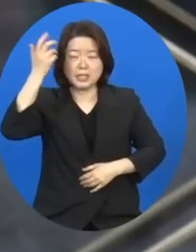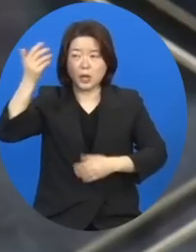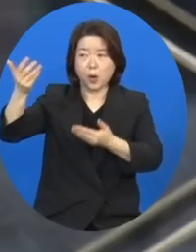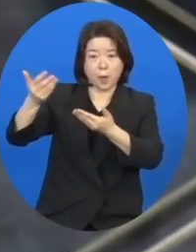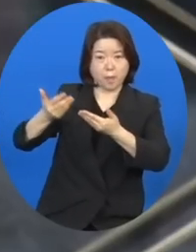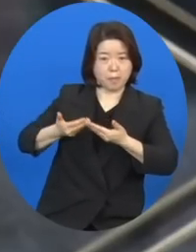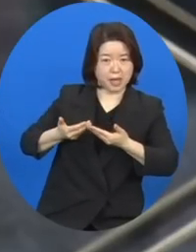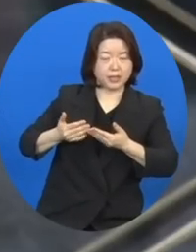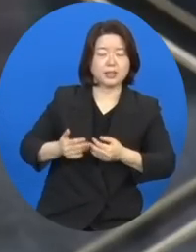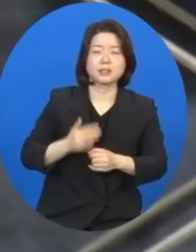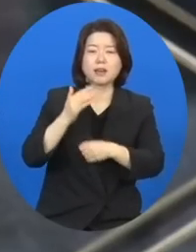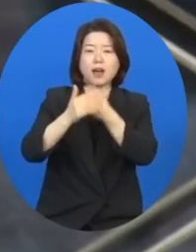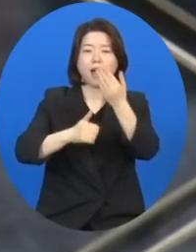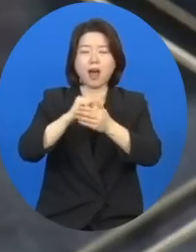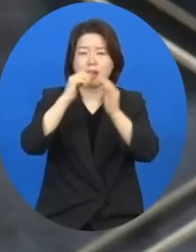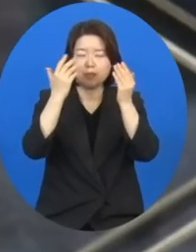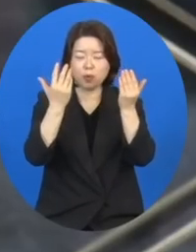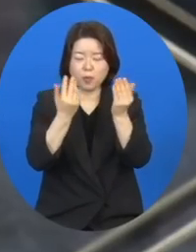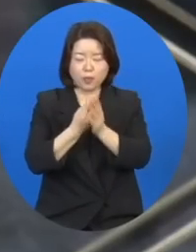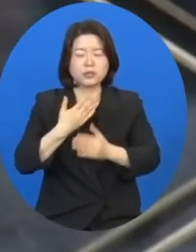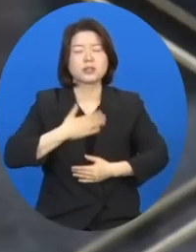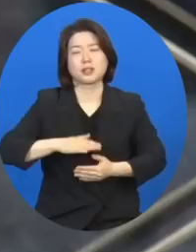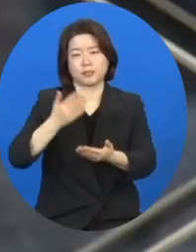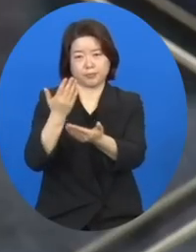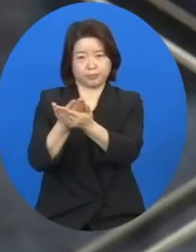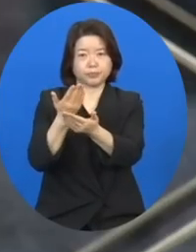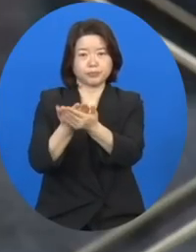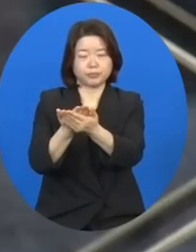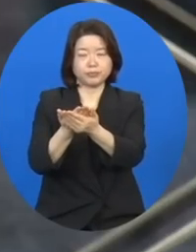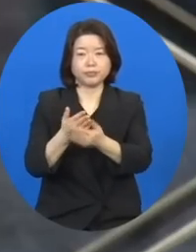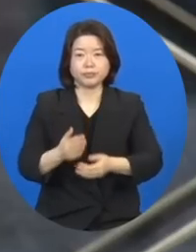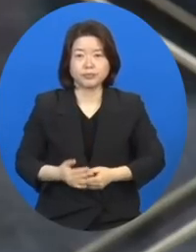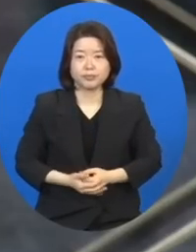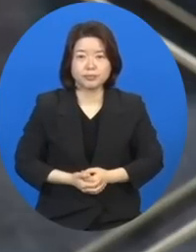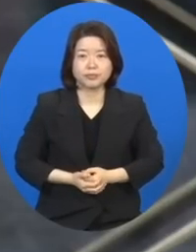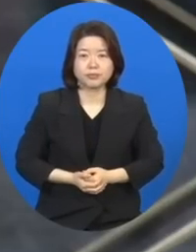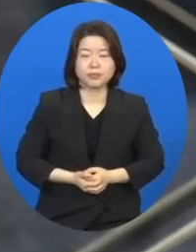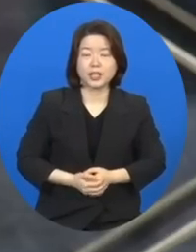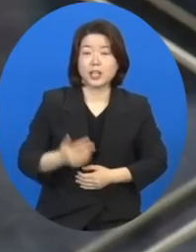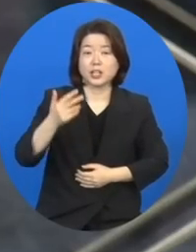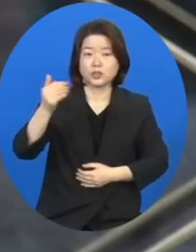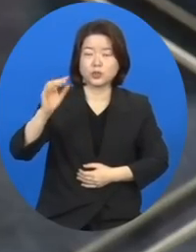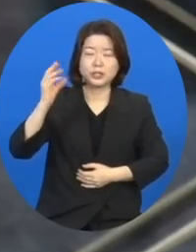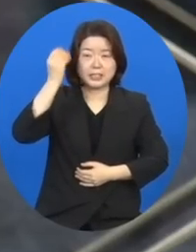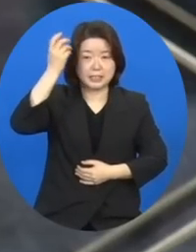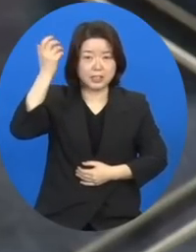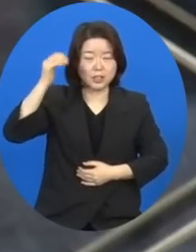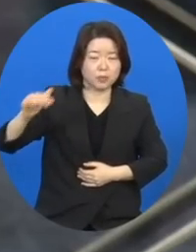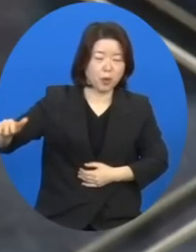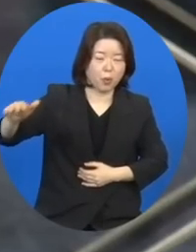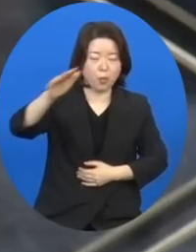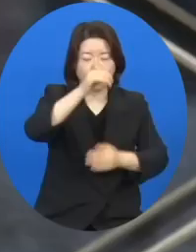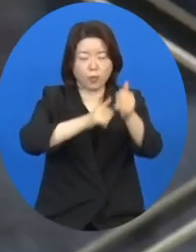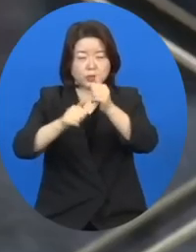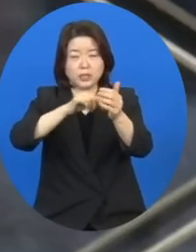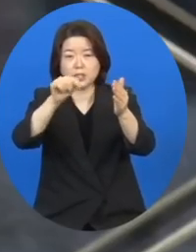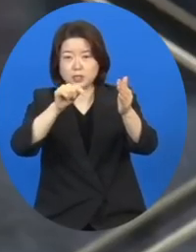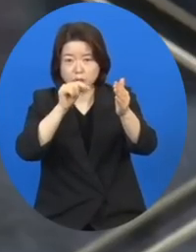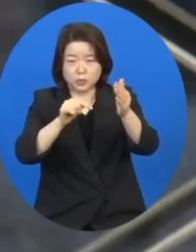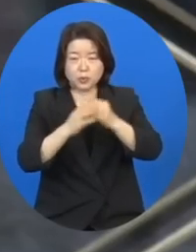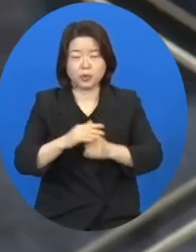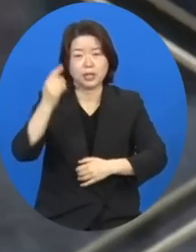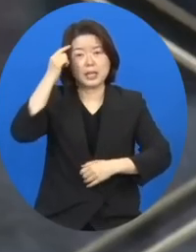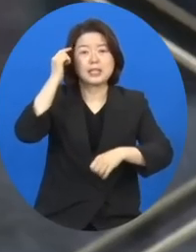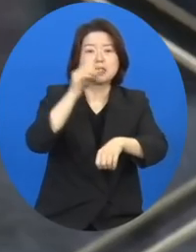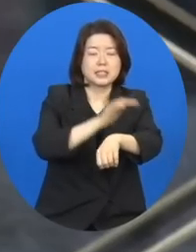받아서 하나님을 온전히 알게 하여 주시옵소서. 주여, 성령으로 우리 모든 온 세대 가운데 지혜와